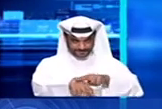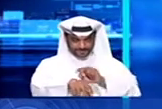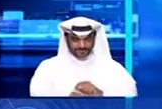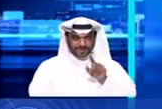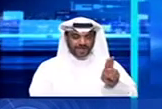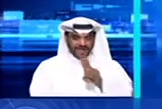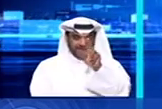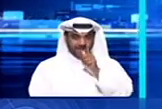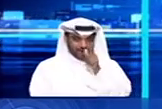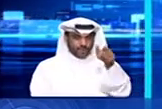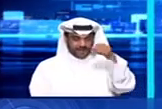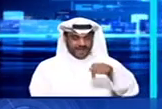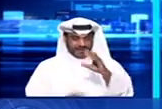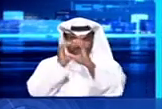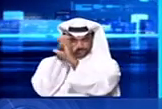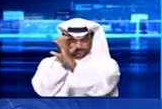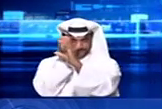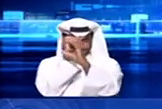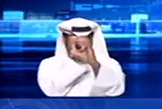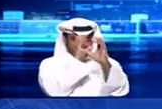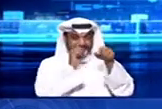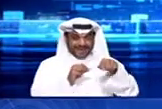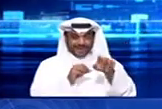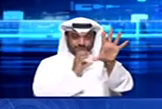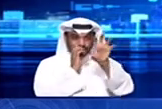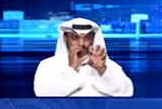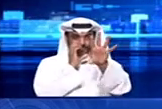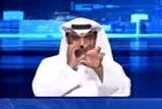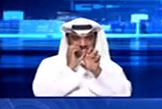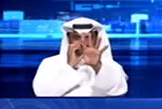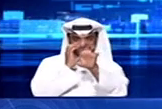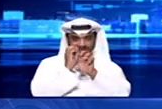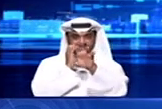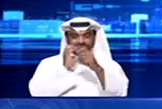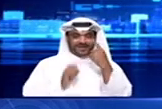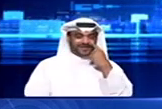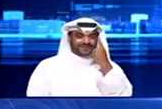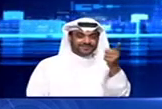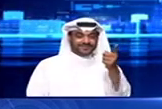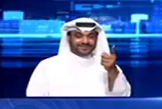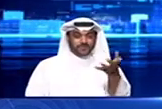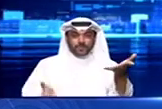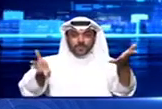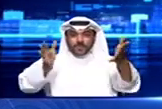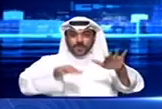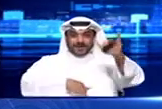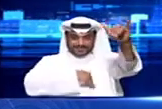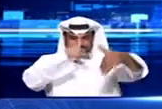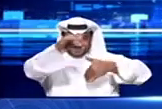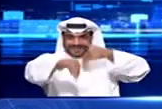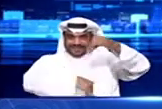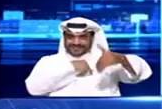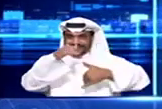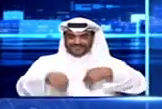فاطمة، ونحن نقوم بالتصوير لإعداد التقرير السابق واجهنا بعض الأخوة